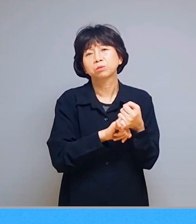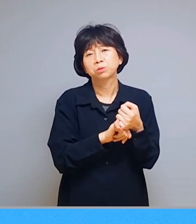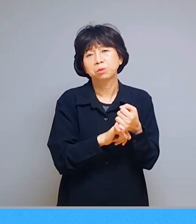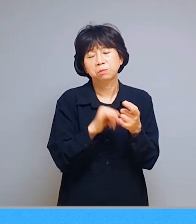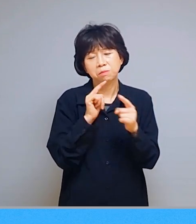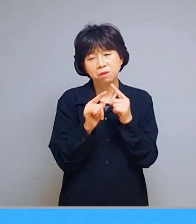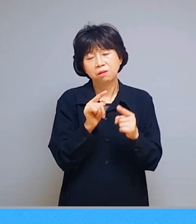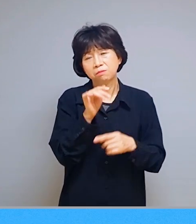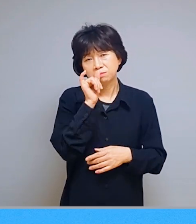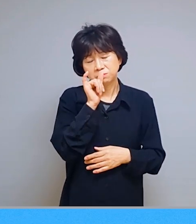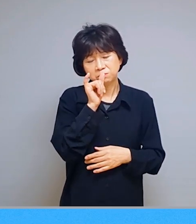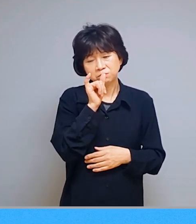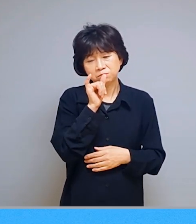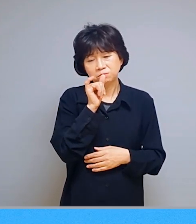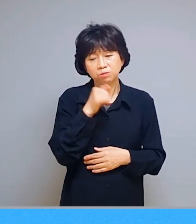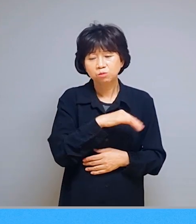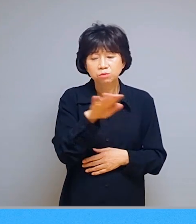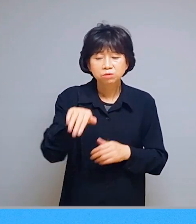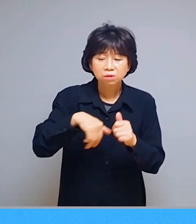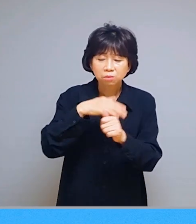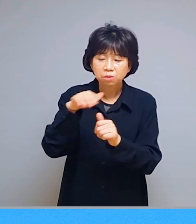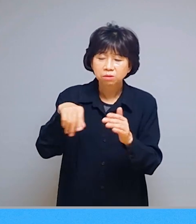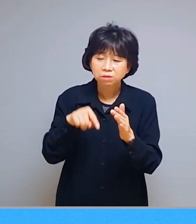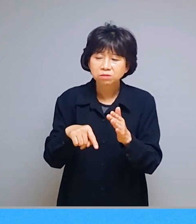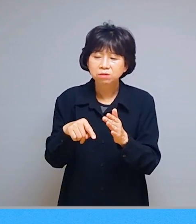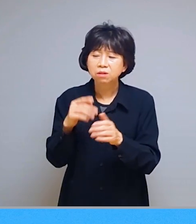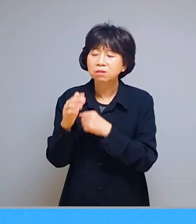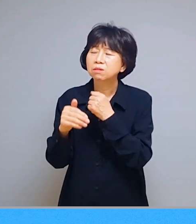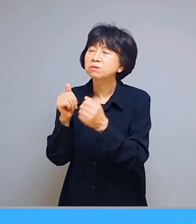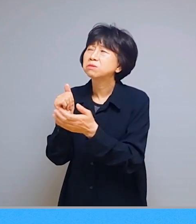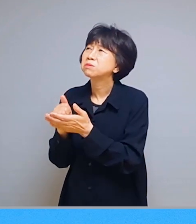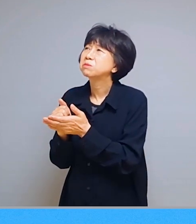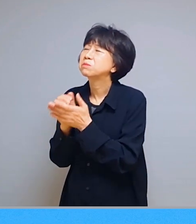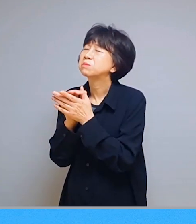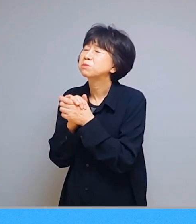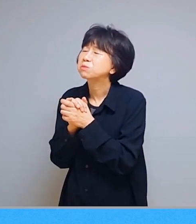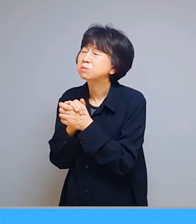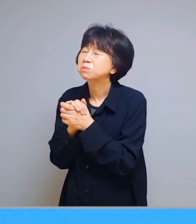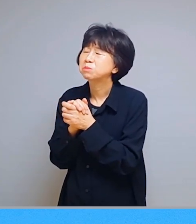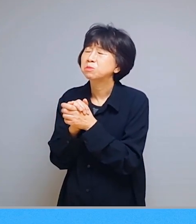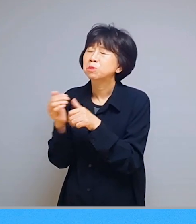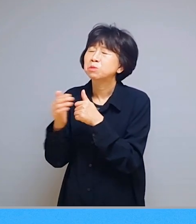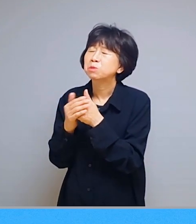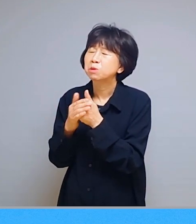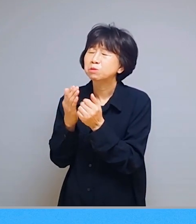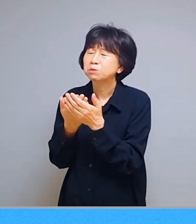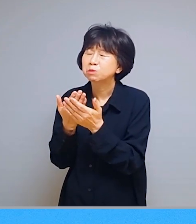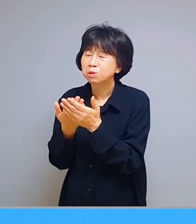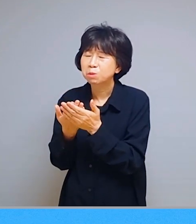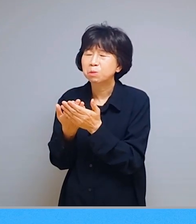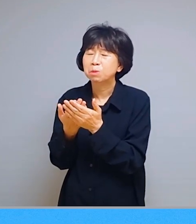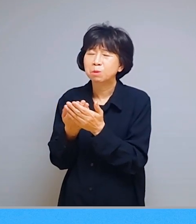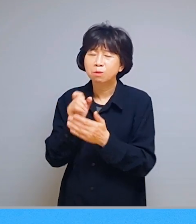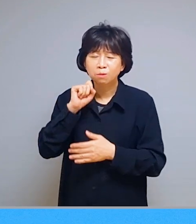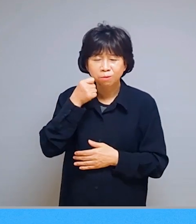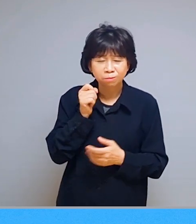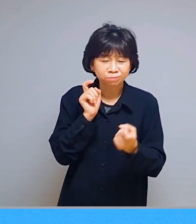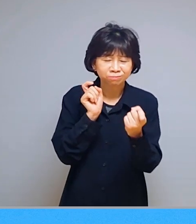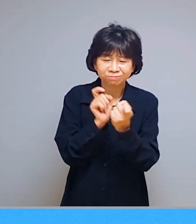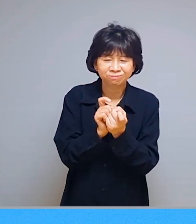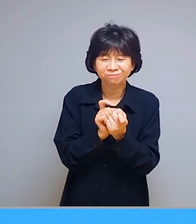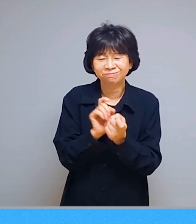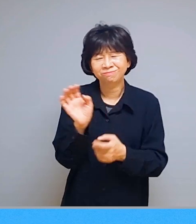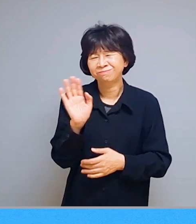제발 살려달라고 그 상황 가운데 나 원치 않은 예상 못한 이 어려움을 겪고 싶지 않다고